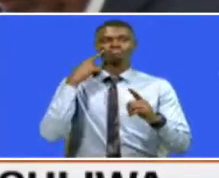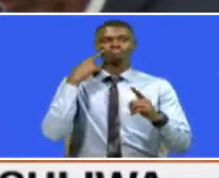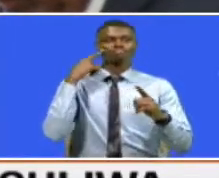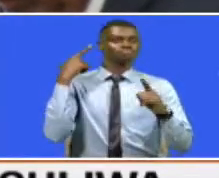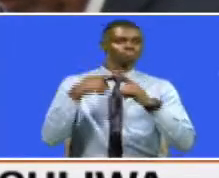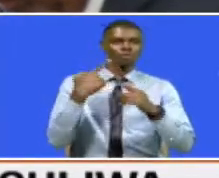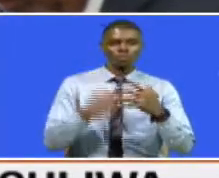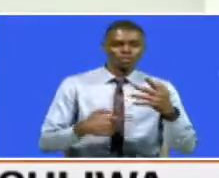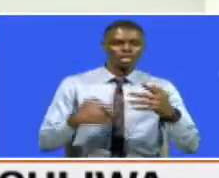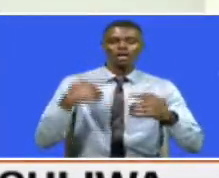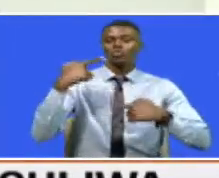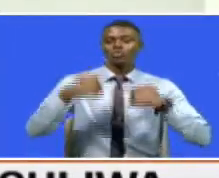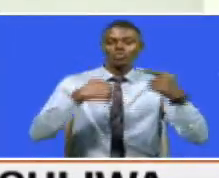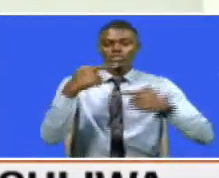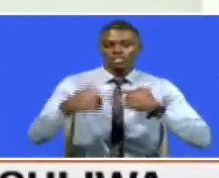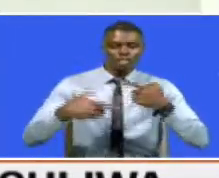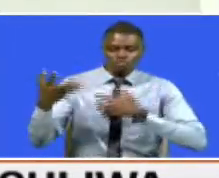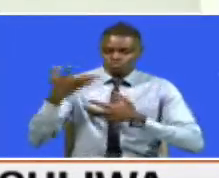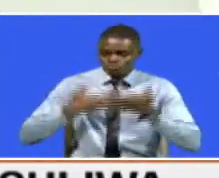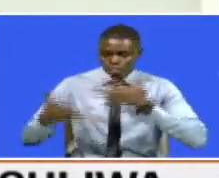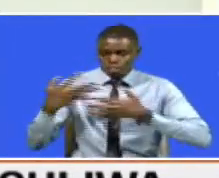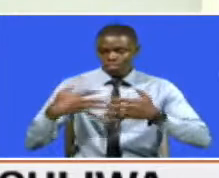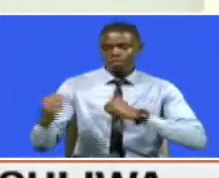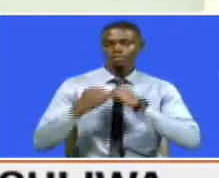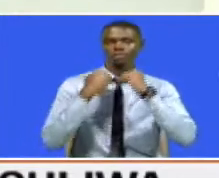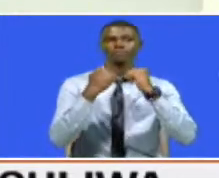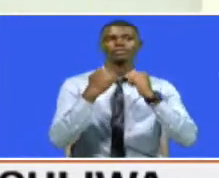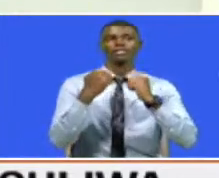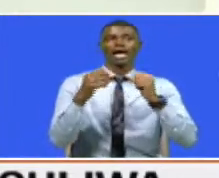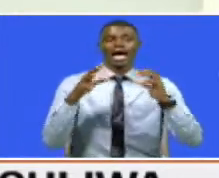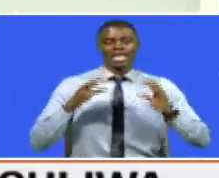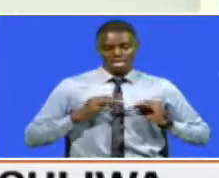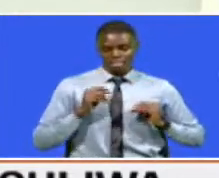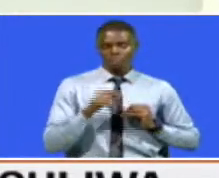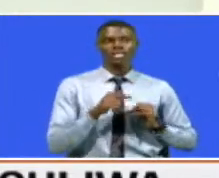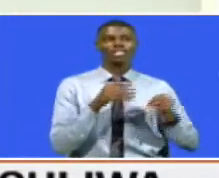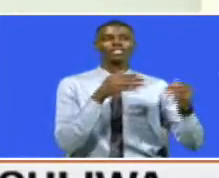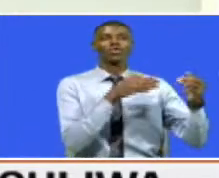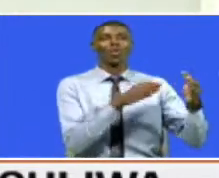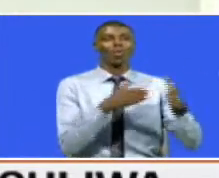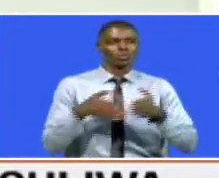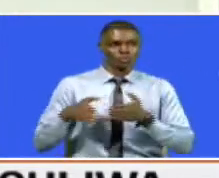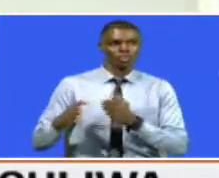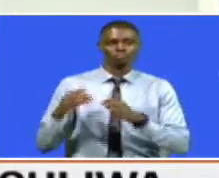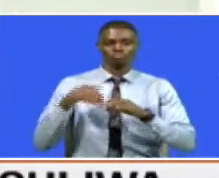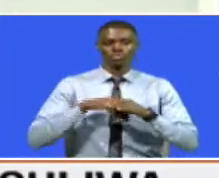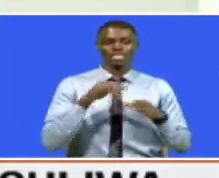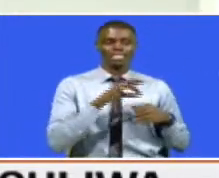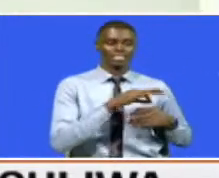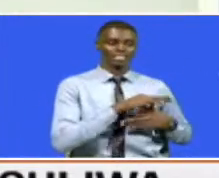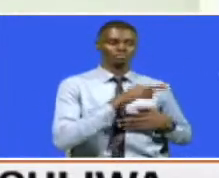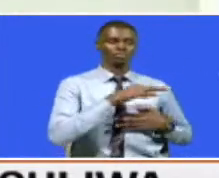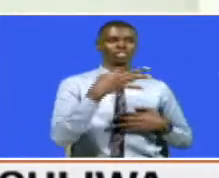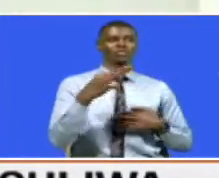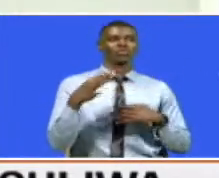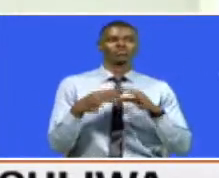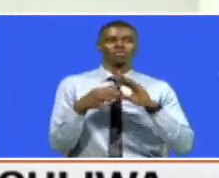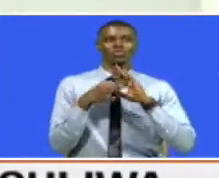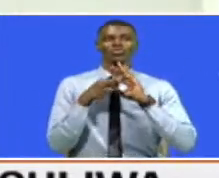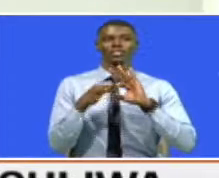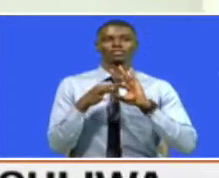kuendeleza mtangamano. I accept this noble duty in spirit of unity,